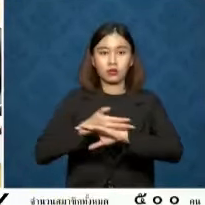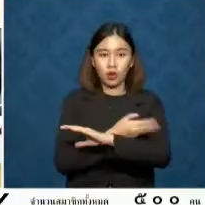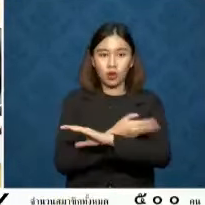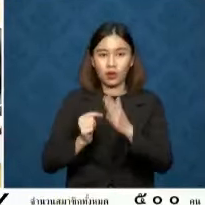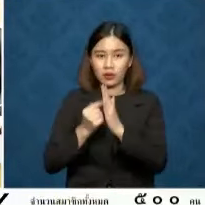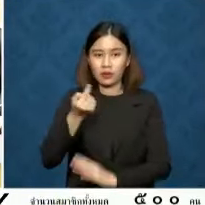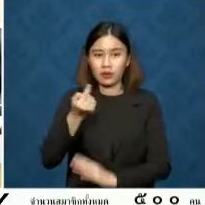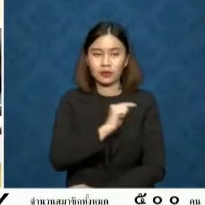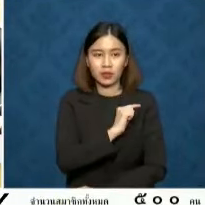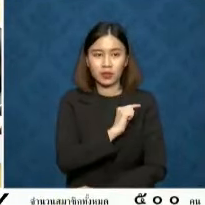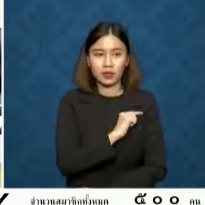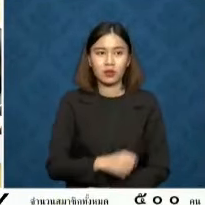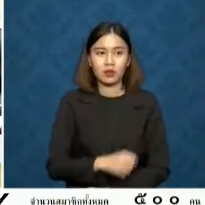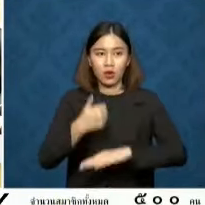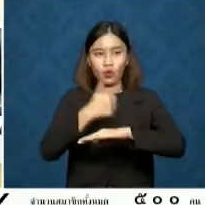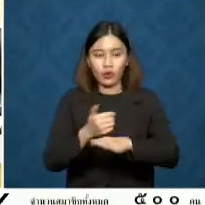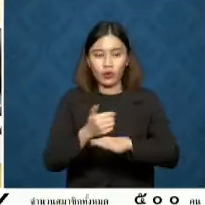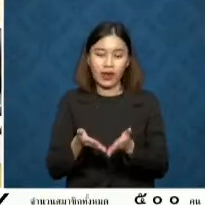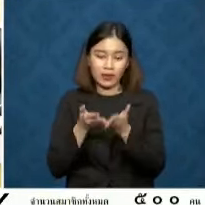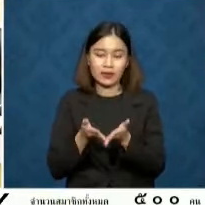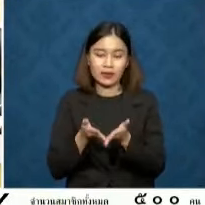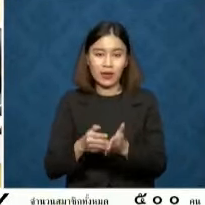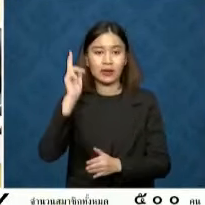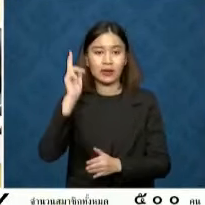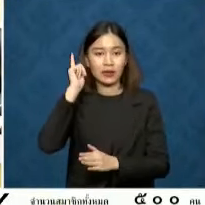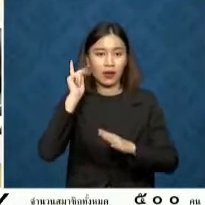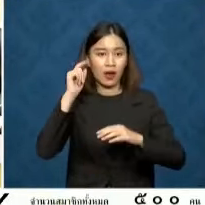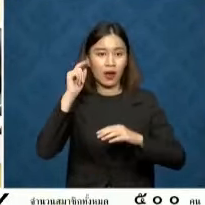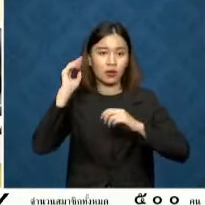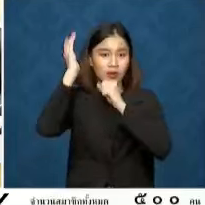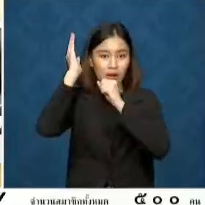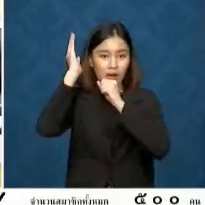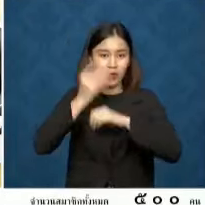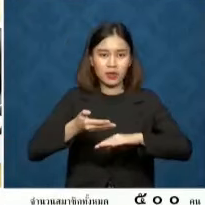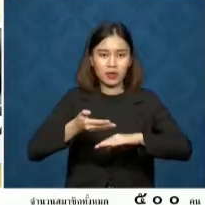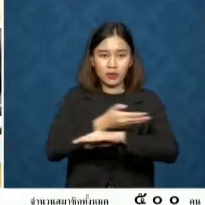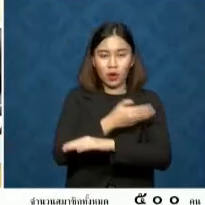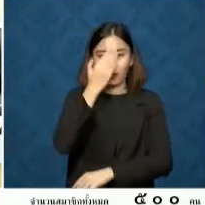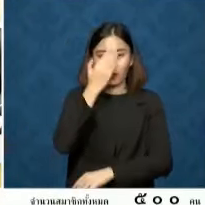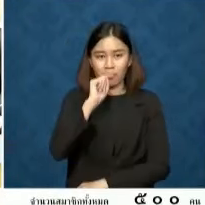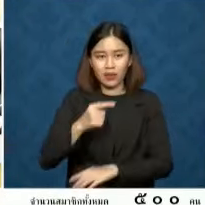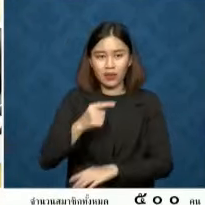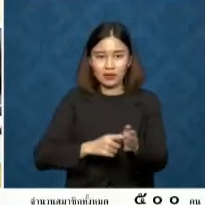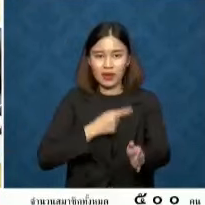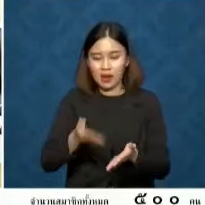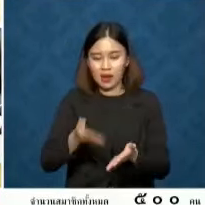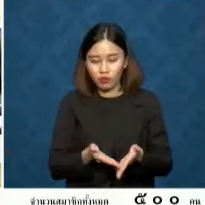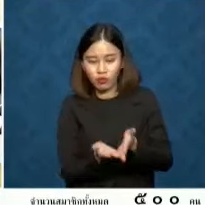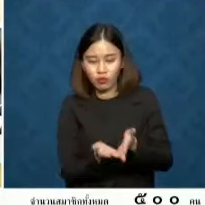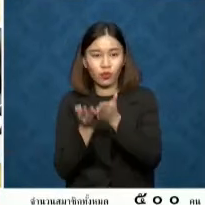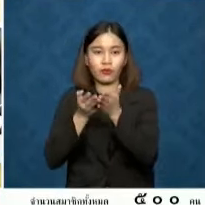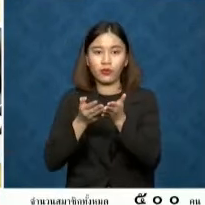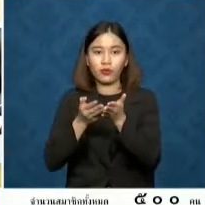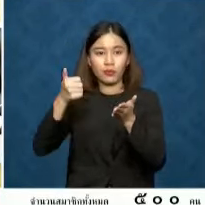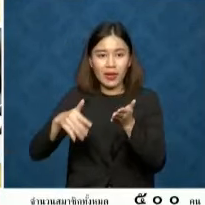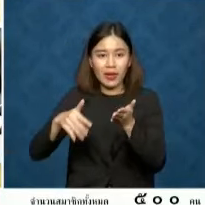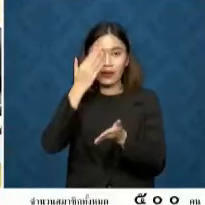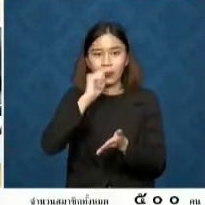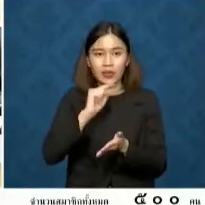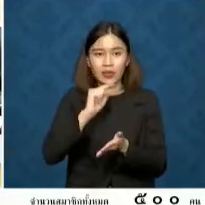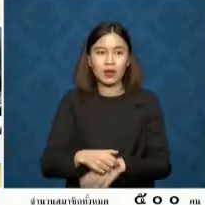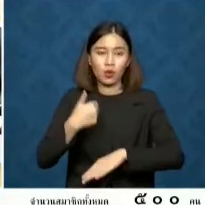จนี้ผบ.กองเรือยุทธการก็จัดแถลงข่าวนักข่าวถามว่าที่ผ่านมาทำไมตั้งนานแล้วถึงกู้ไม่ได้กู้เรือไม่ได้ท่าน